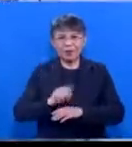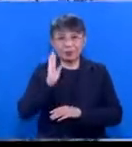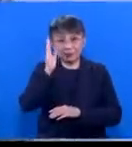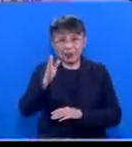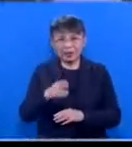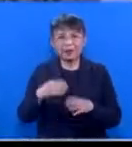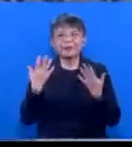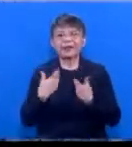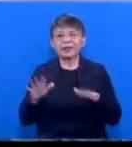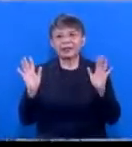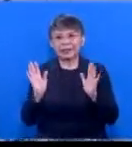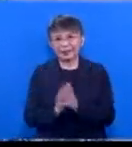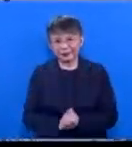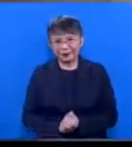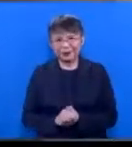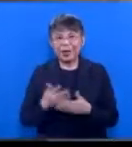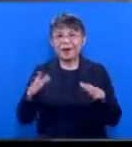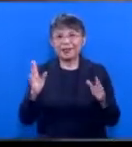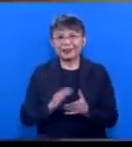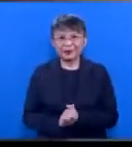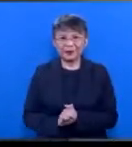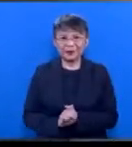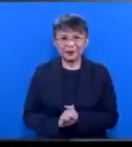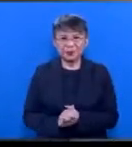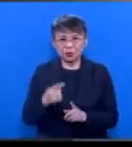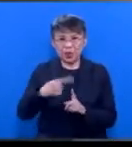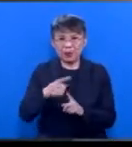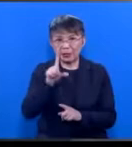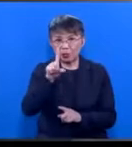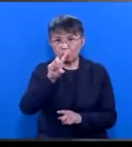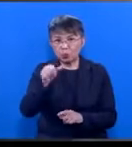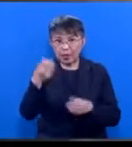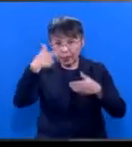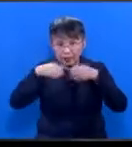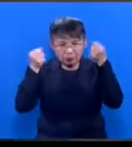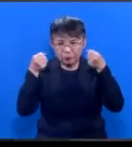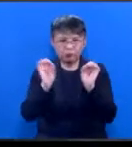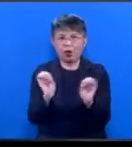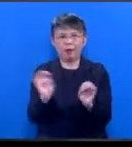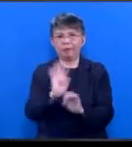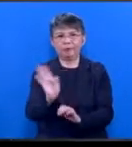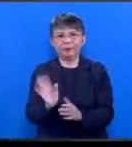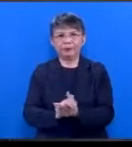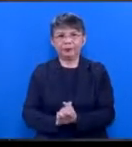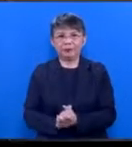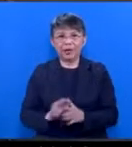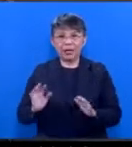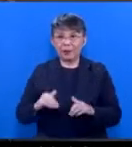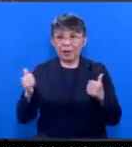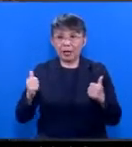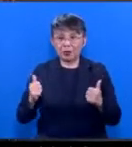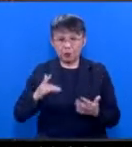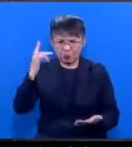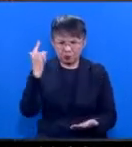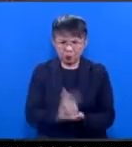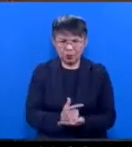Alexandra ini akan menghirup udara bebas tanpa harus menambah 1 bulan masa tahanan. Kewenangan untuk